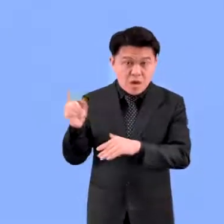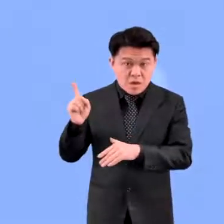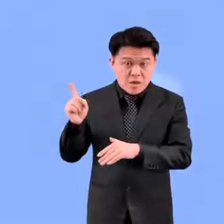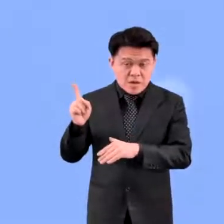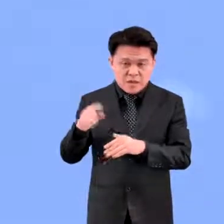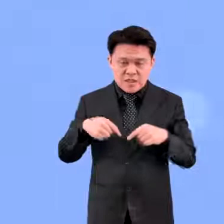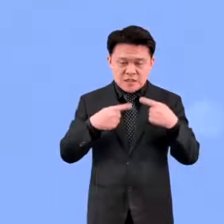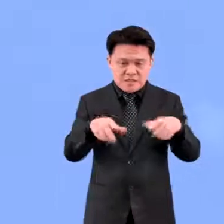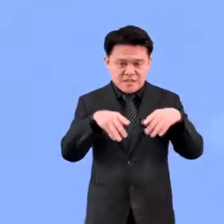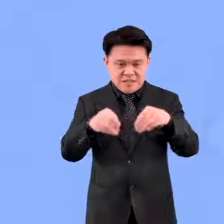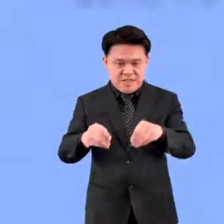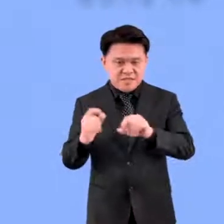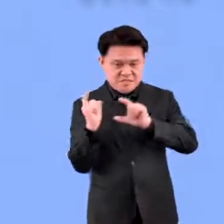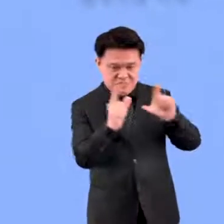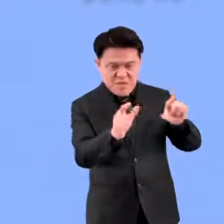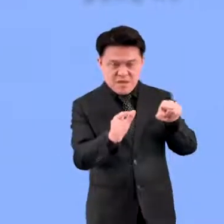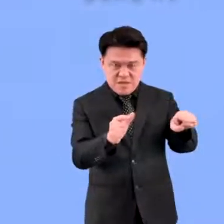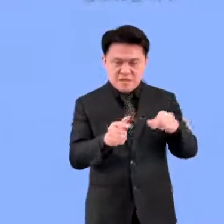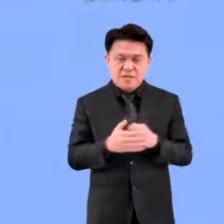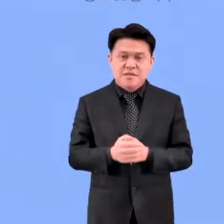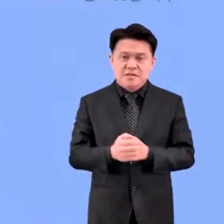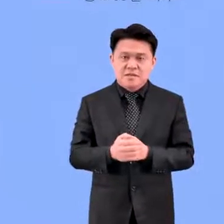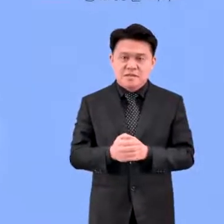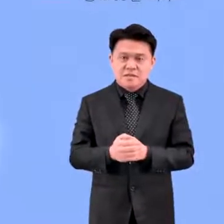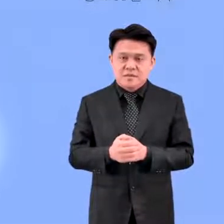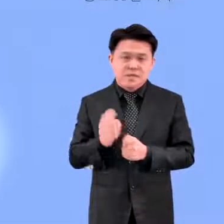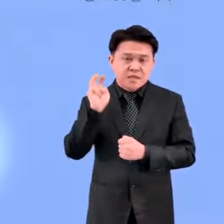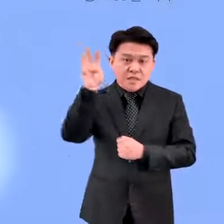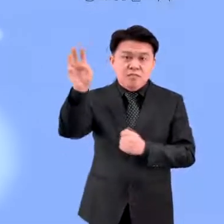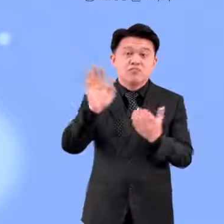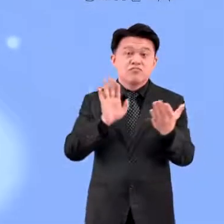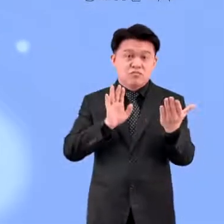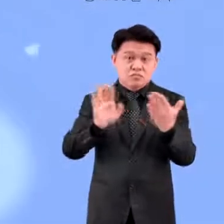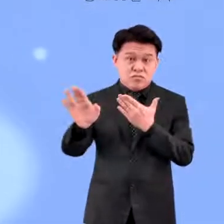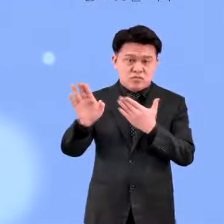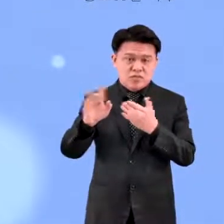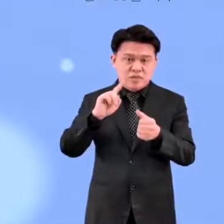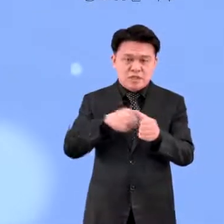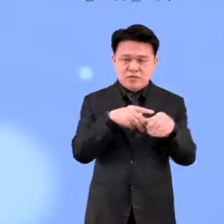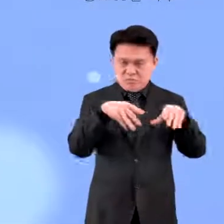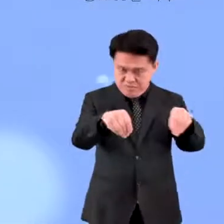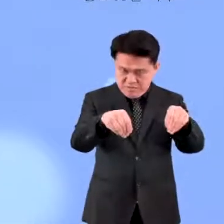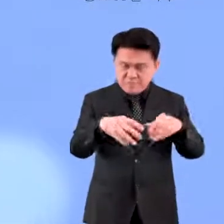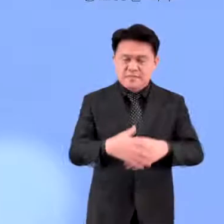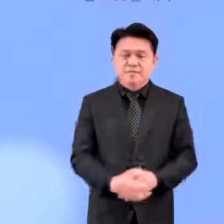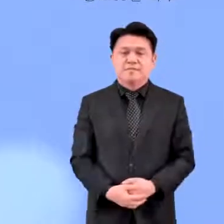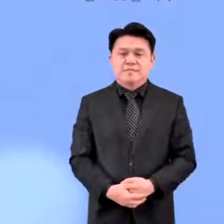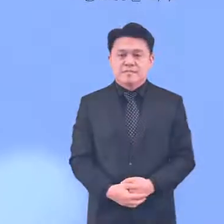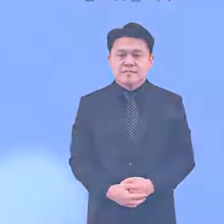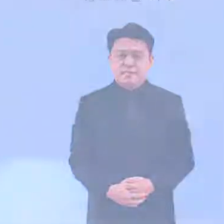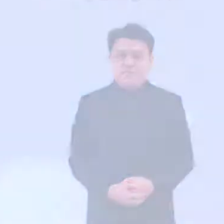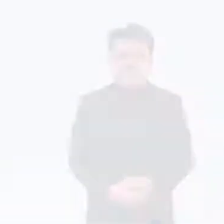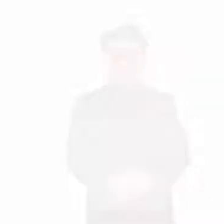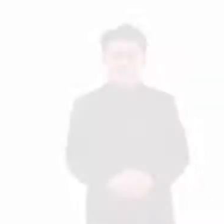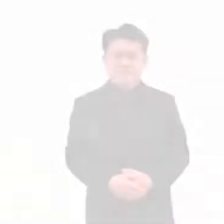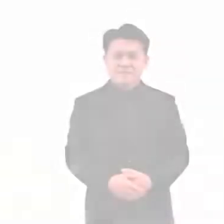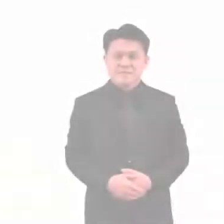그 결과에 따라 참여 중단을 알리게 되고 30일 이후에는 참여가